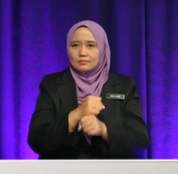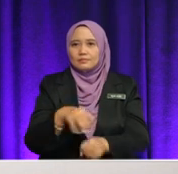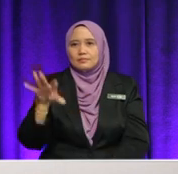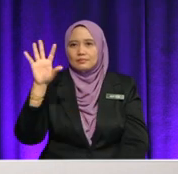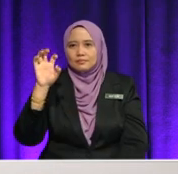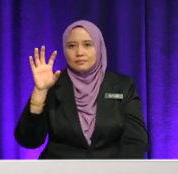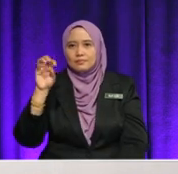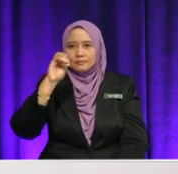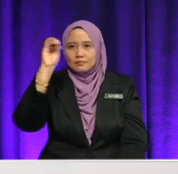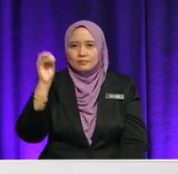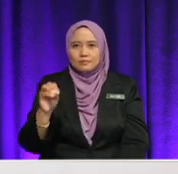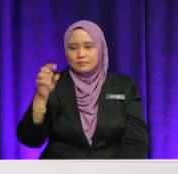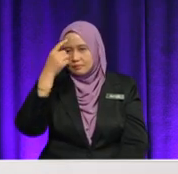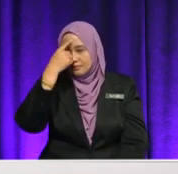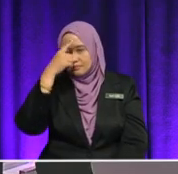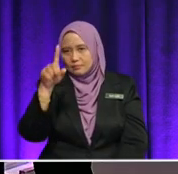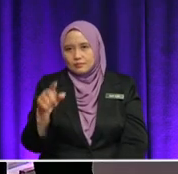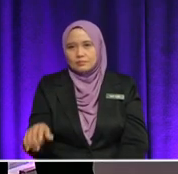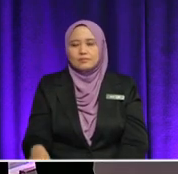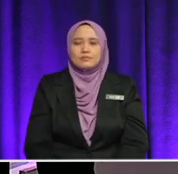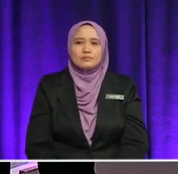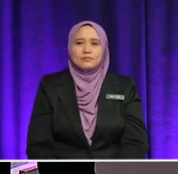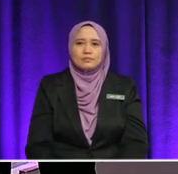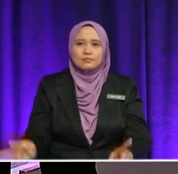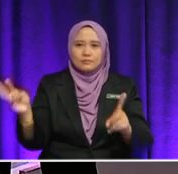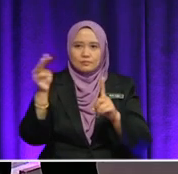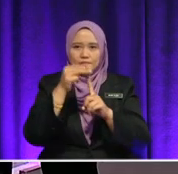perkataan sejarah dan hebat berpisah Tiada